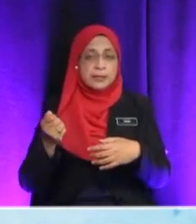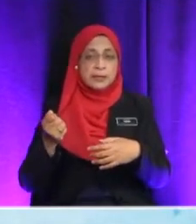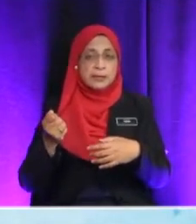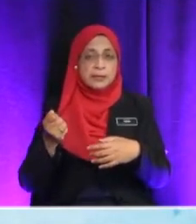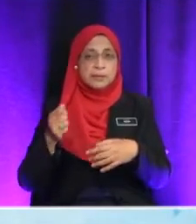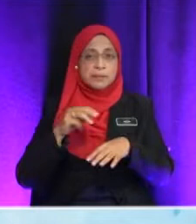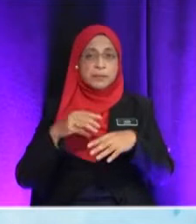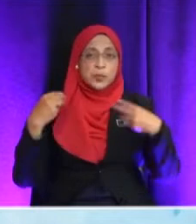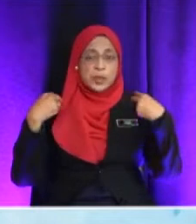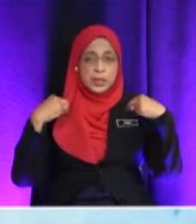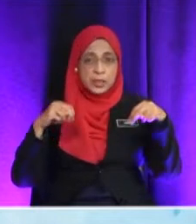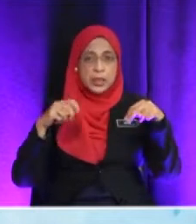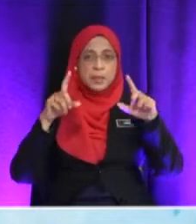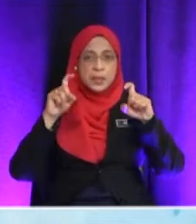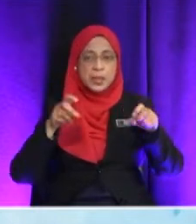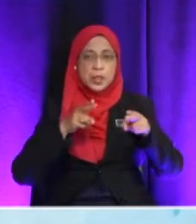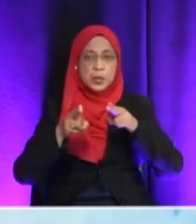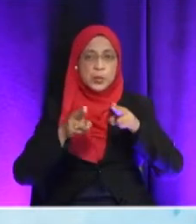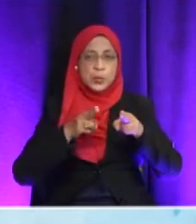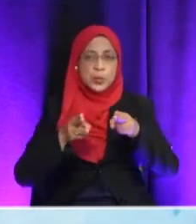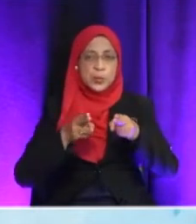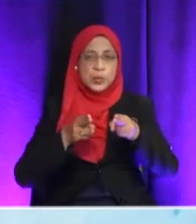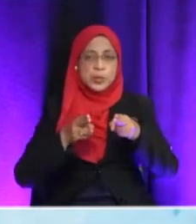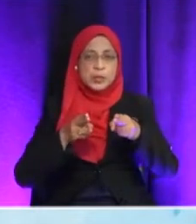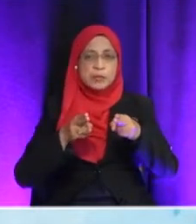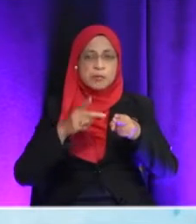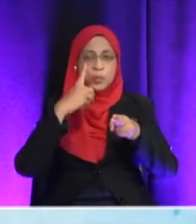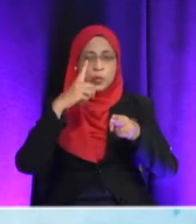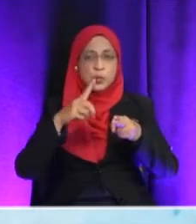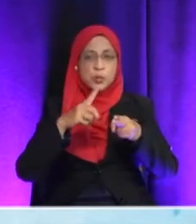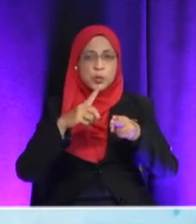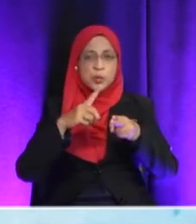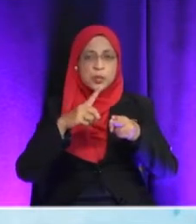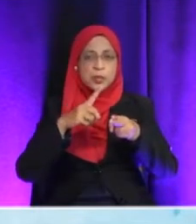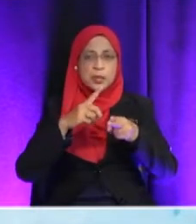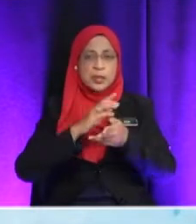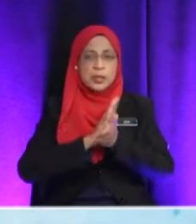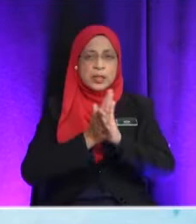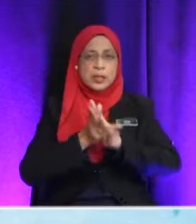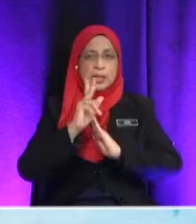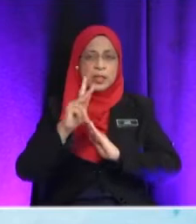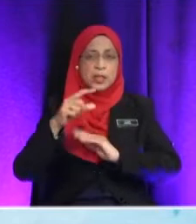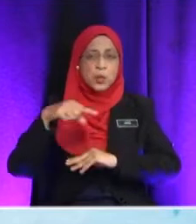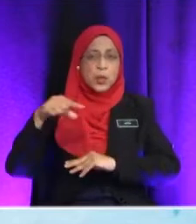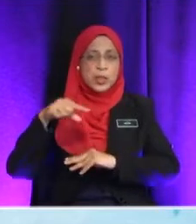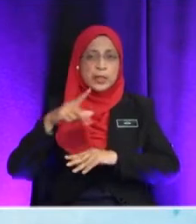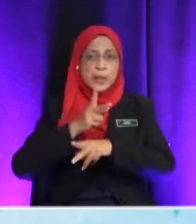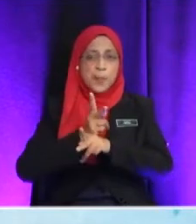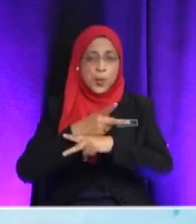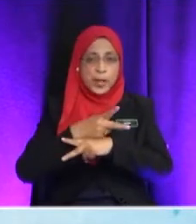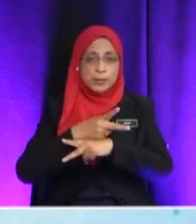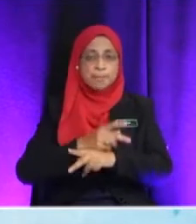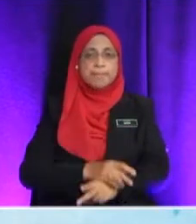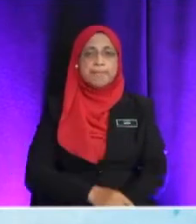kilang hanyalah diselenggarakan untuk mengekalkan quality sesuatu produk